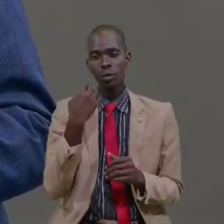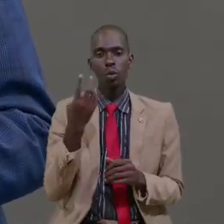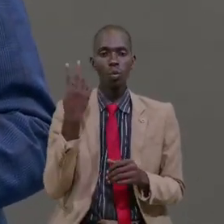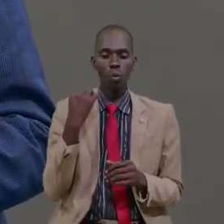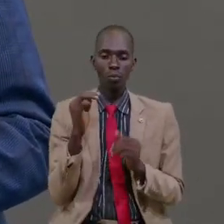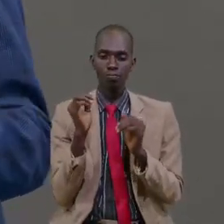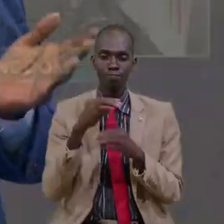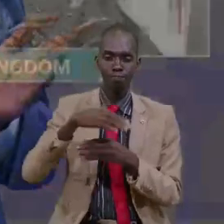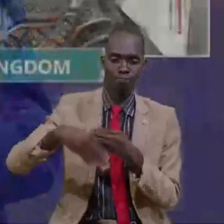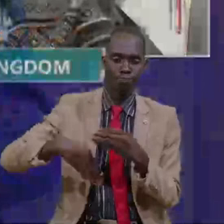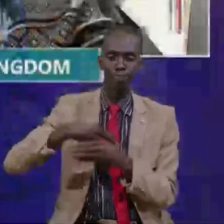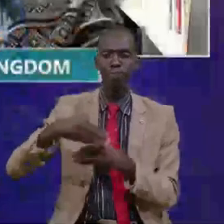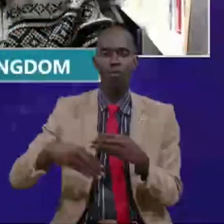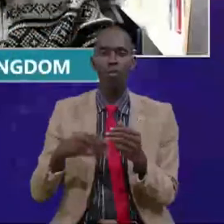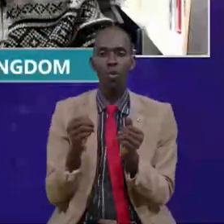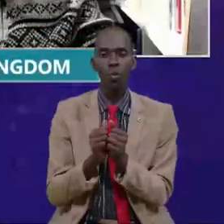linge.